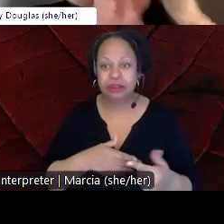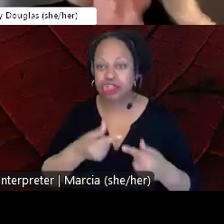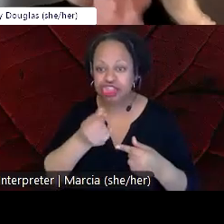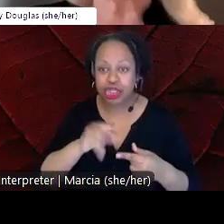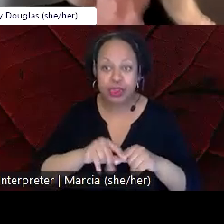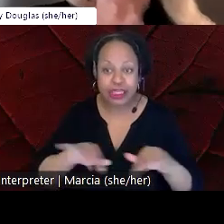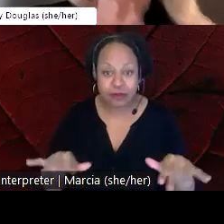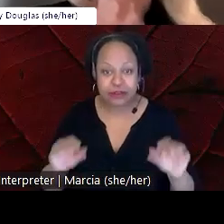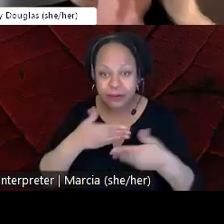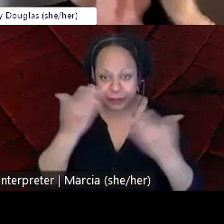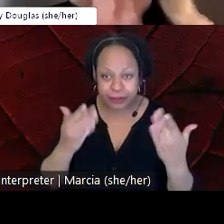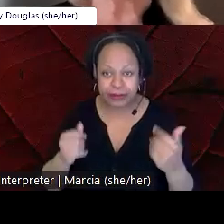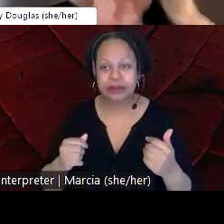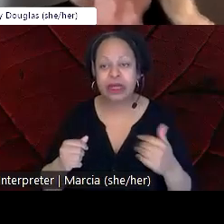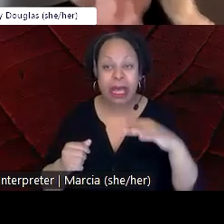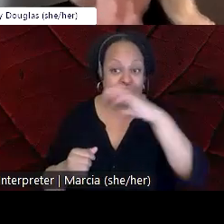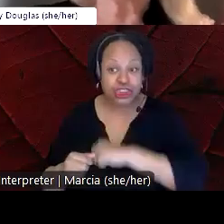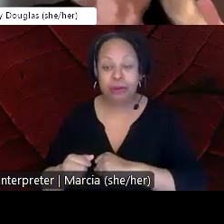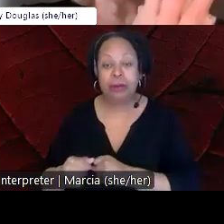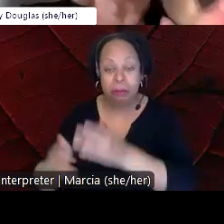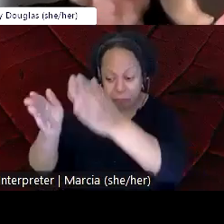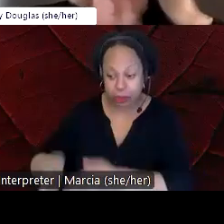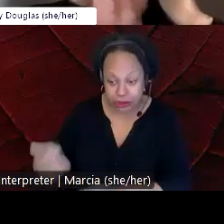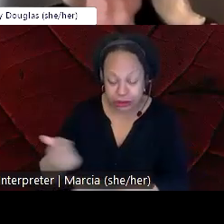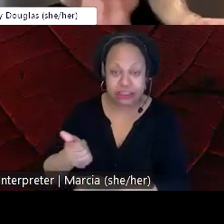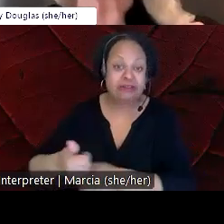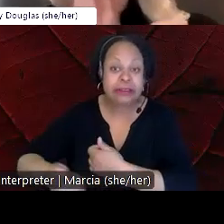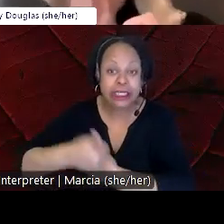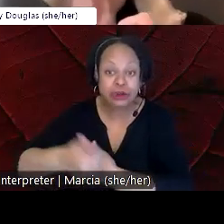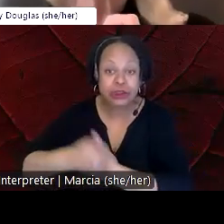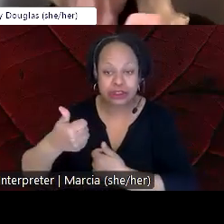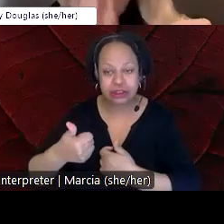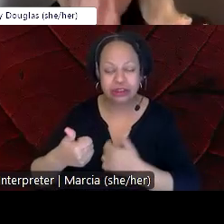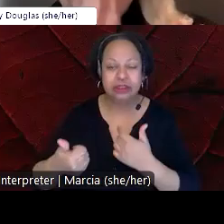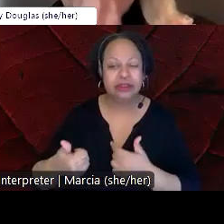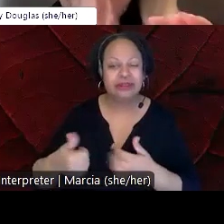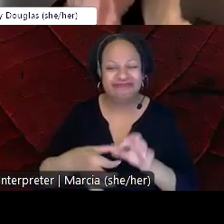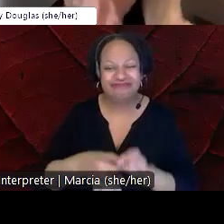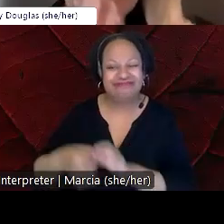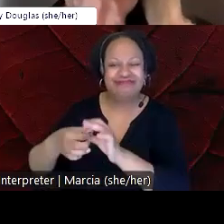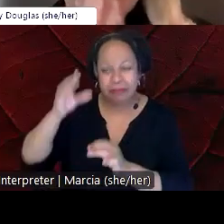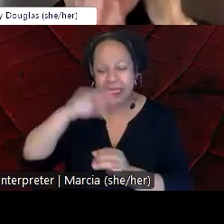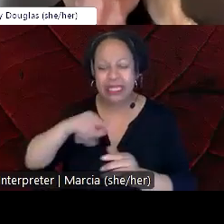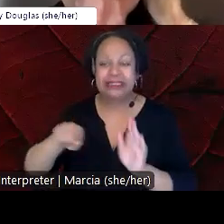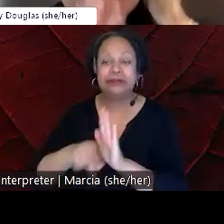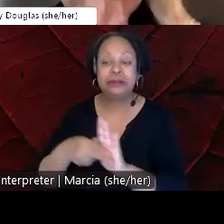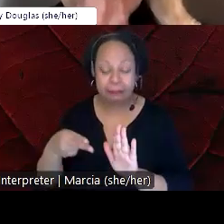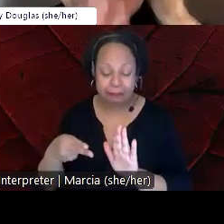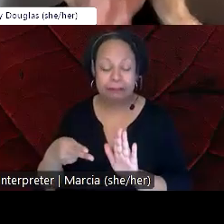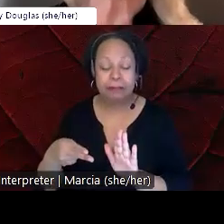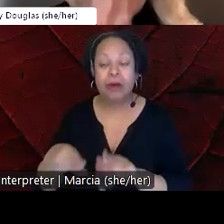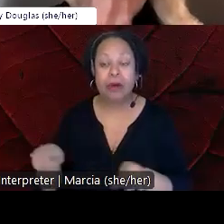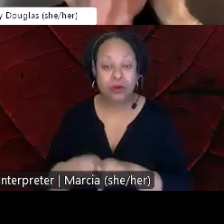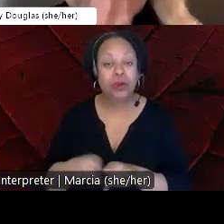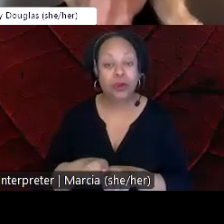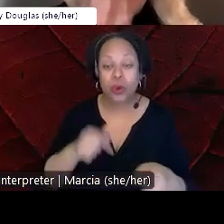il y a une implication qu'une personne sera potentiellement dangereuse. Donc, c'est une